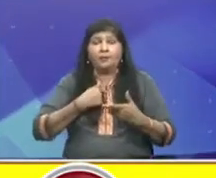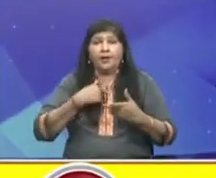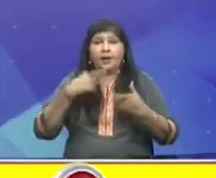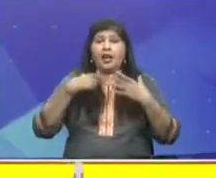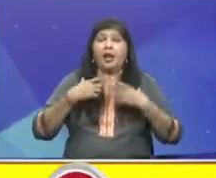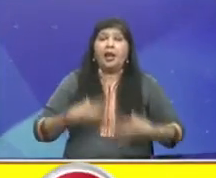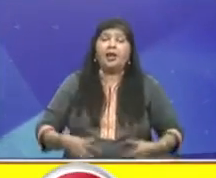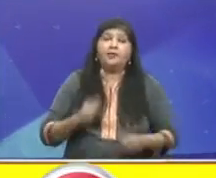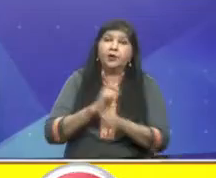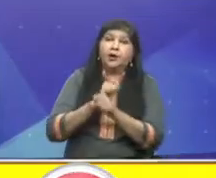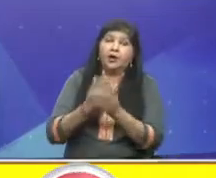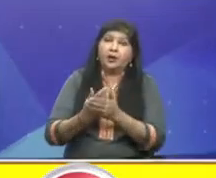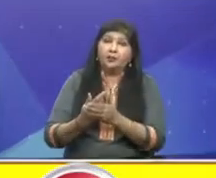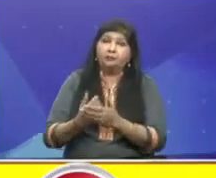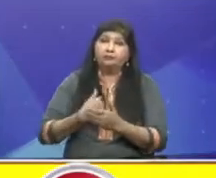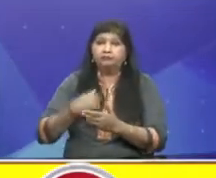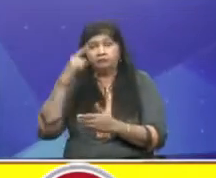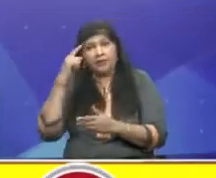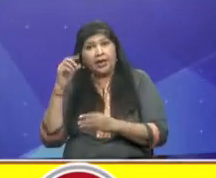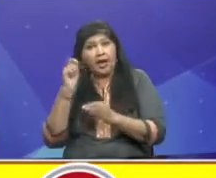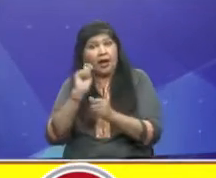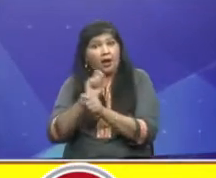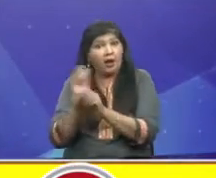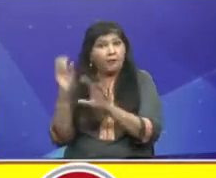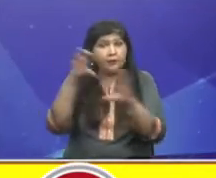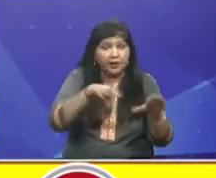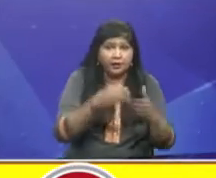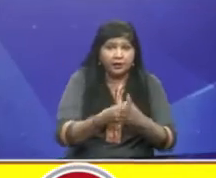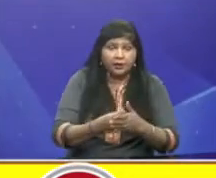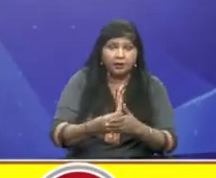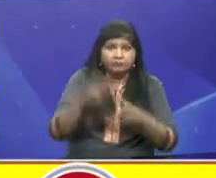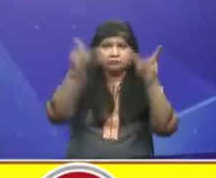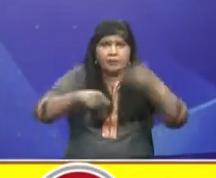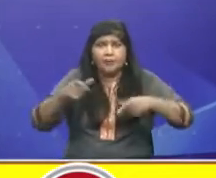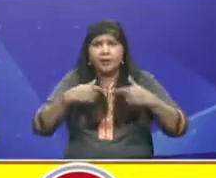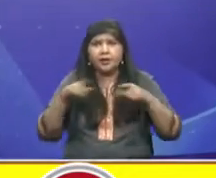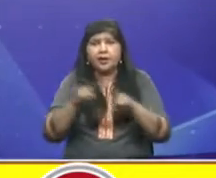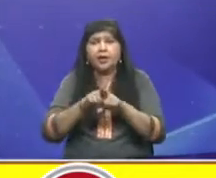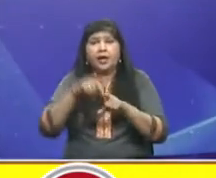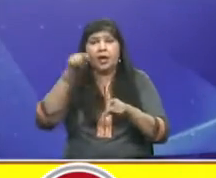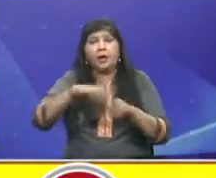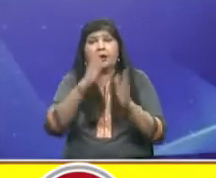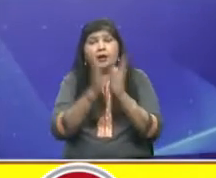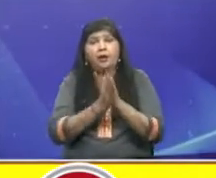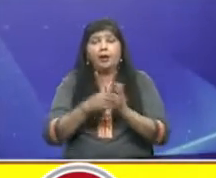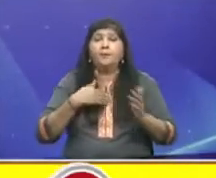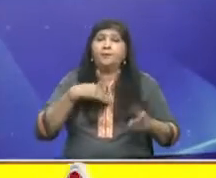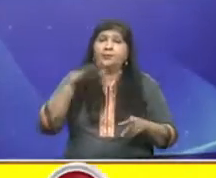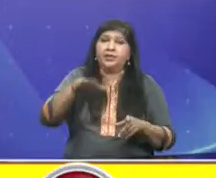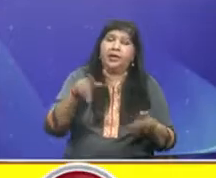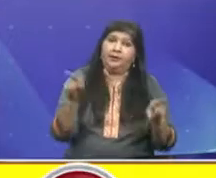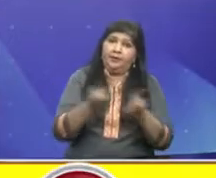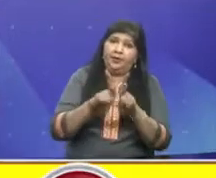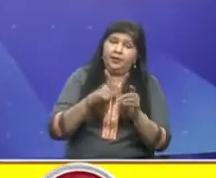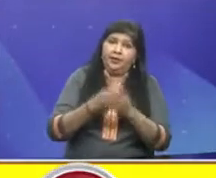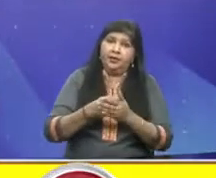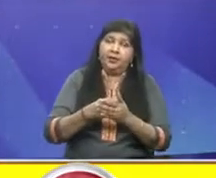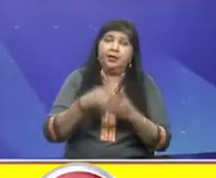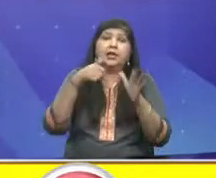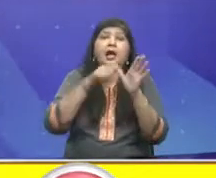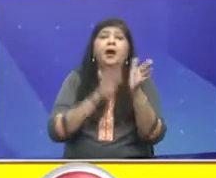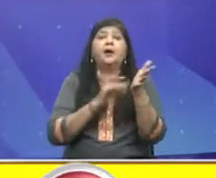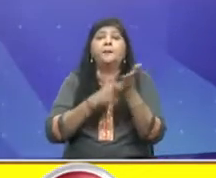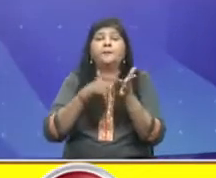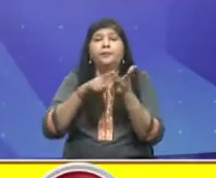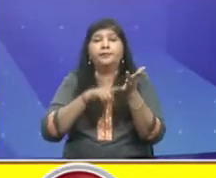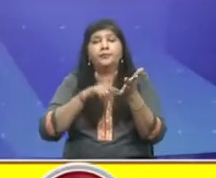की अपेक्षा करता है। तो आइए हम भी संकल्प लें कि अमृत